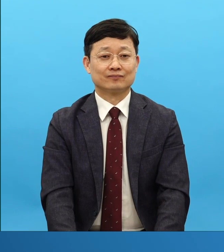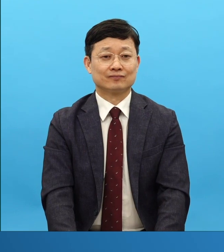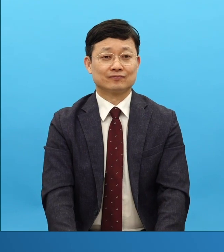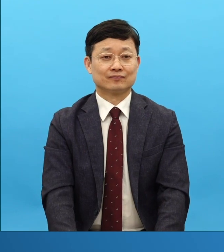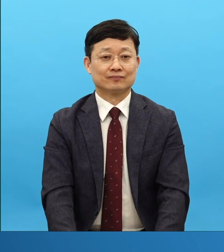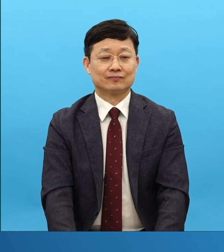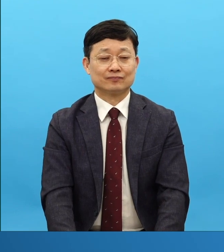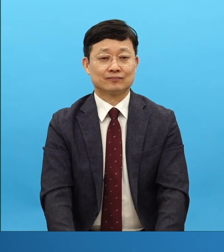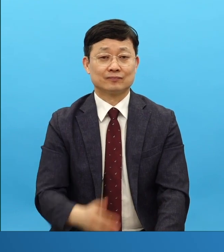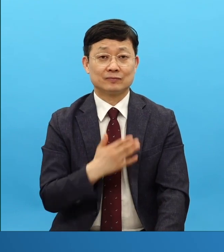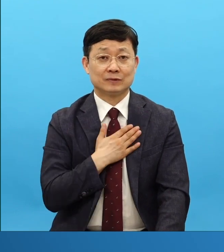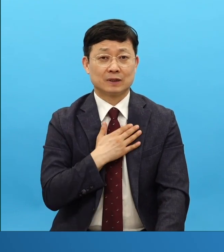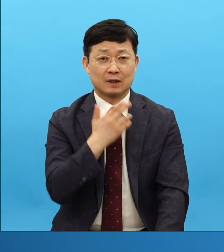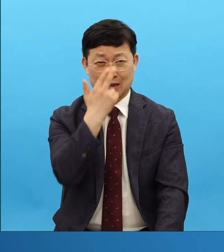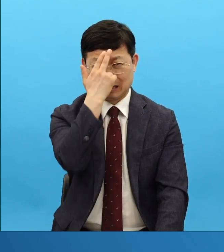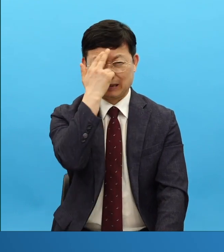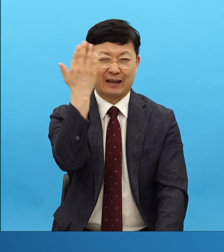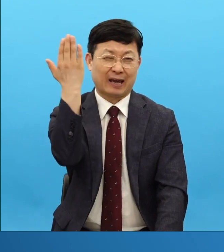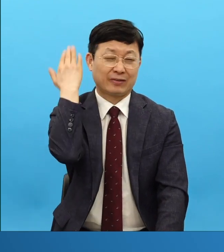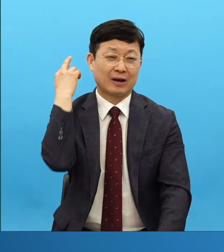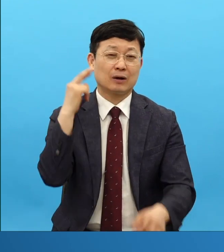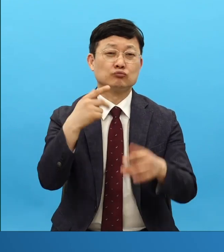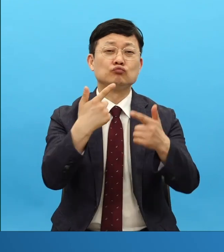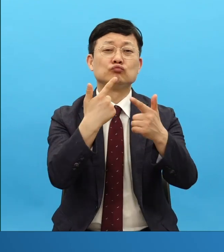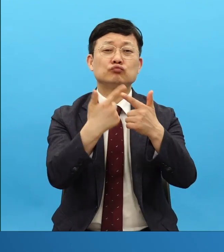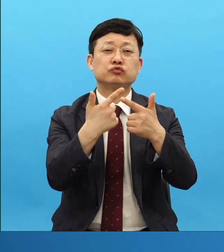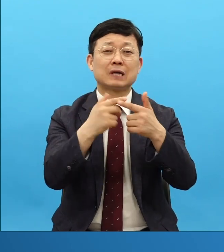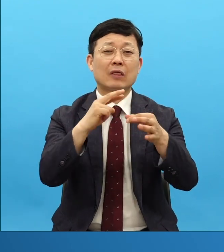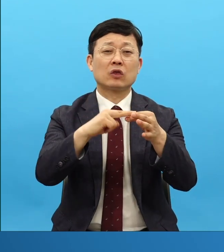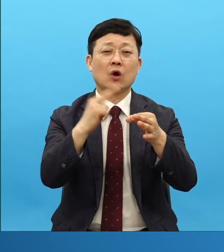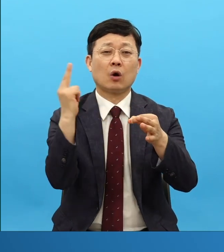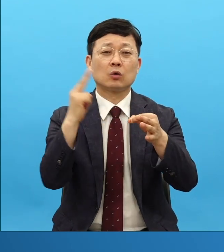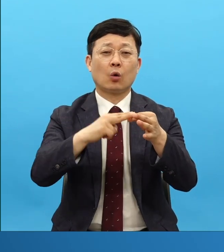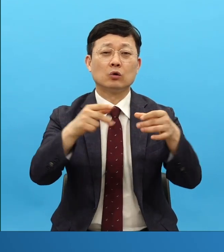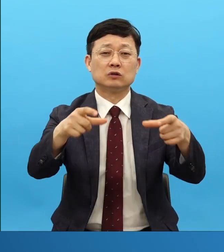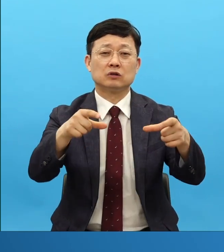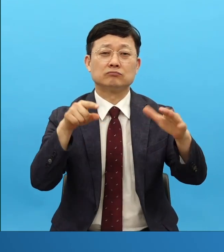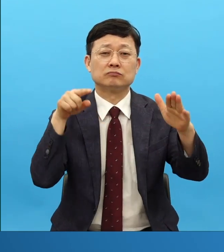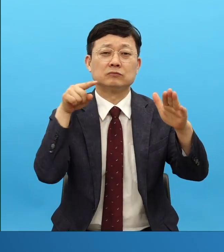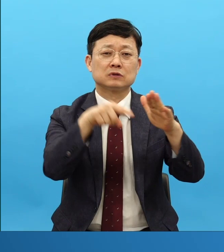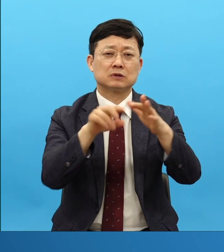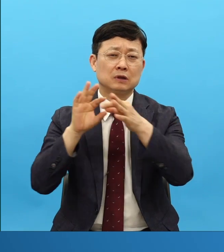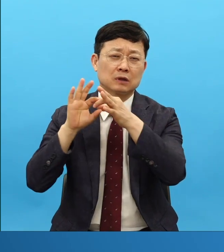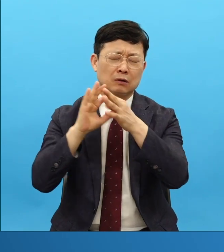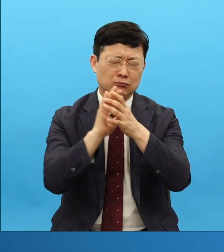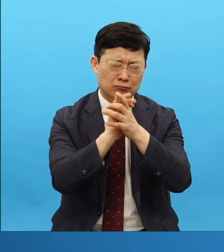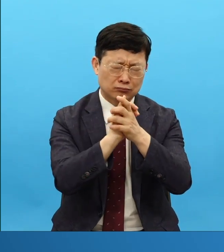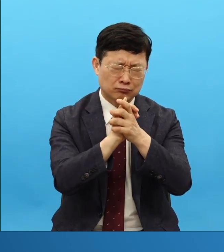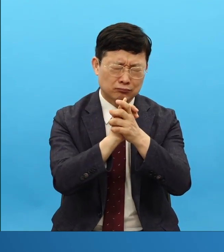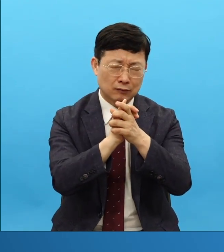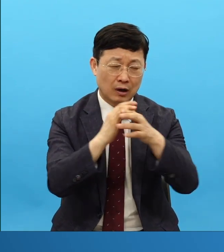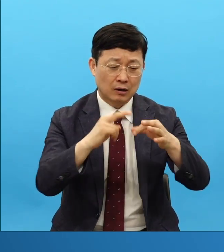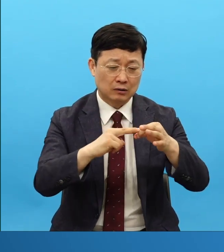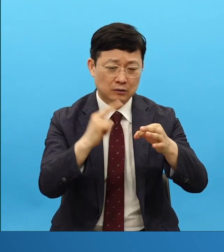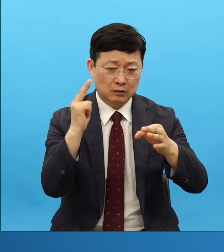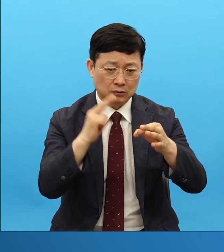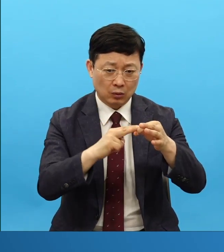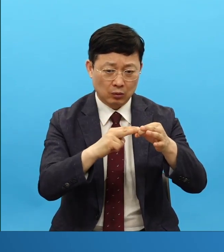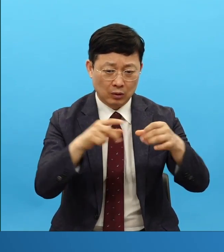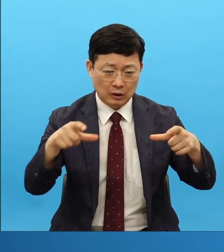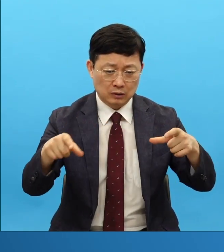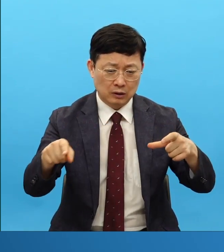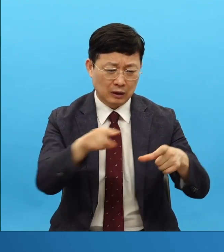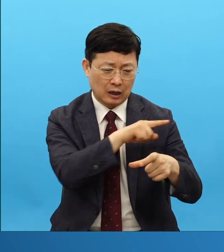영도를 갔는데 그냥 계속 기도하고 있는데 하나님이 영도에서는 제일 큰 땅을 우리에게